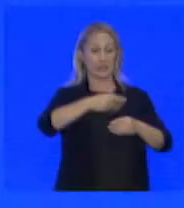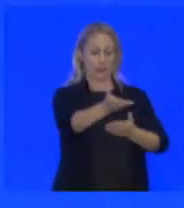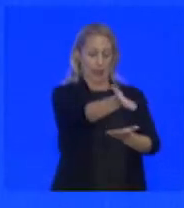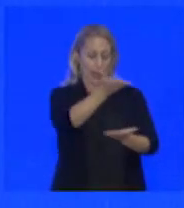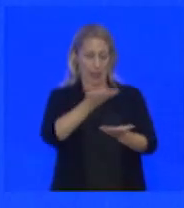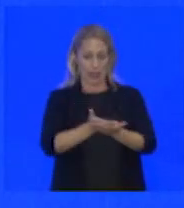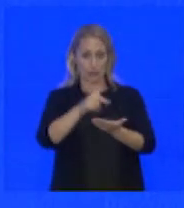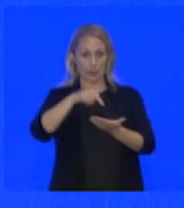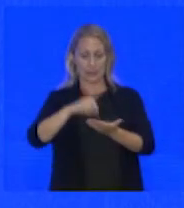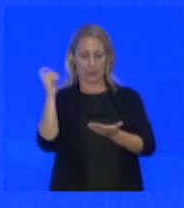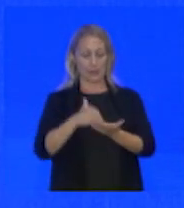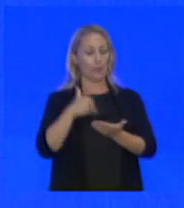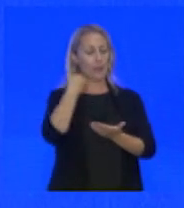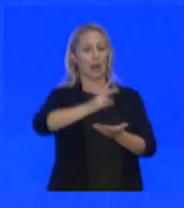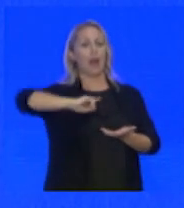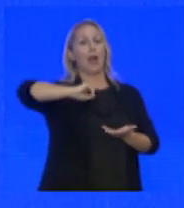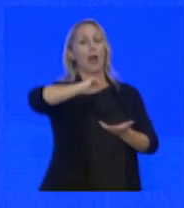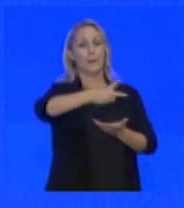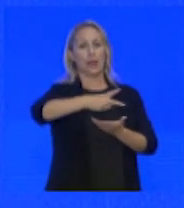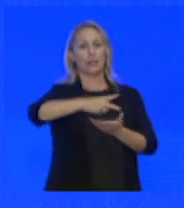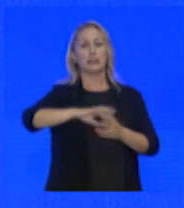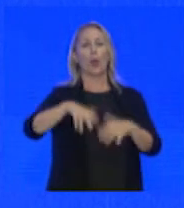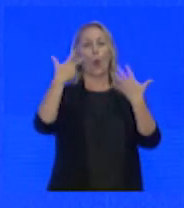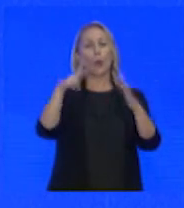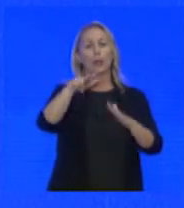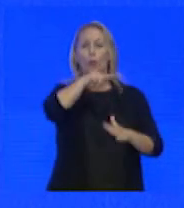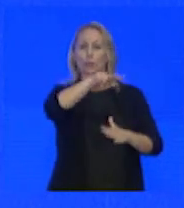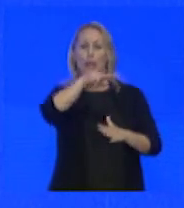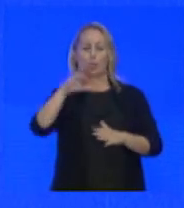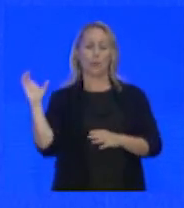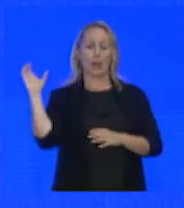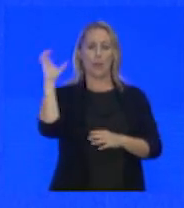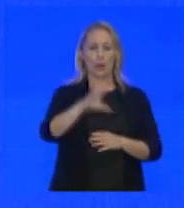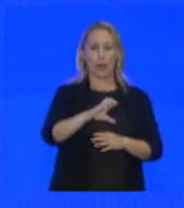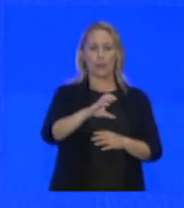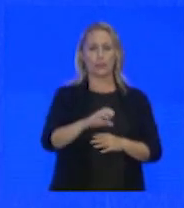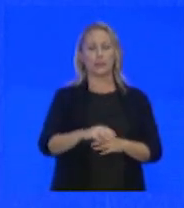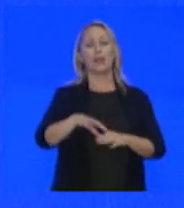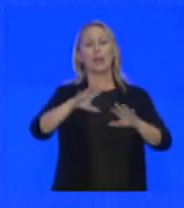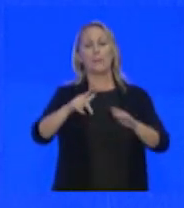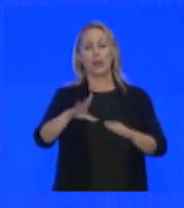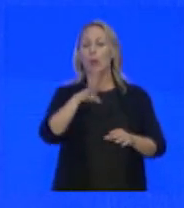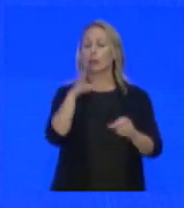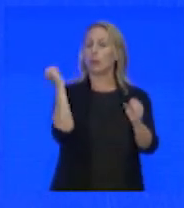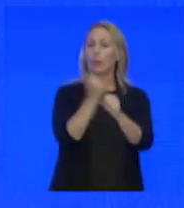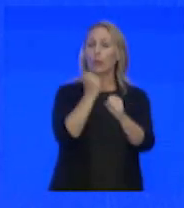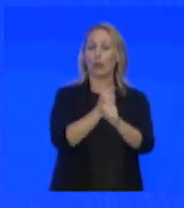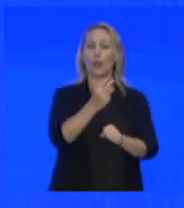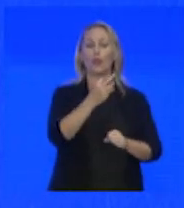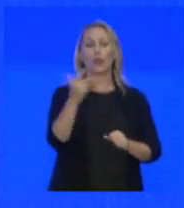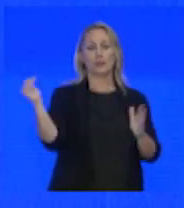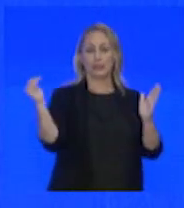μήνα. Συνολική αξία της επένδυσης κοντά στα 800 εκατομμύρια. 2.500 εργαζόμενοι θα εργαστούν κατά την